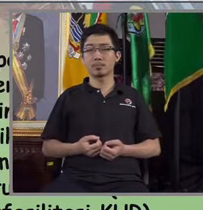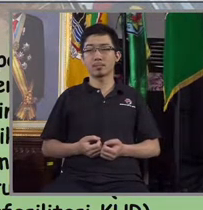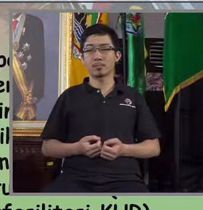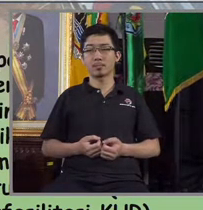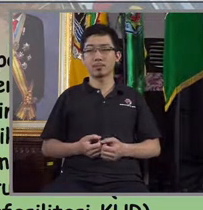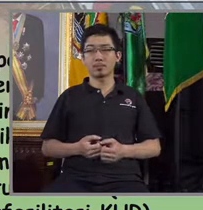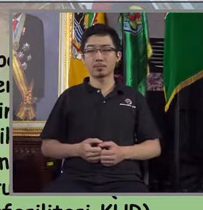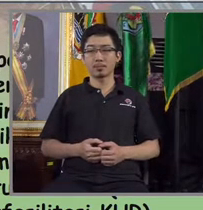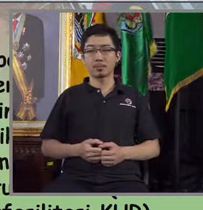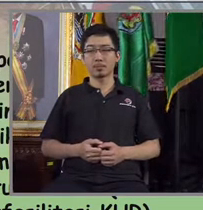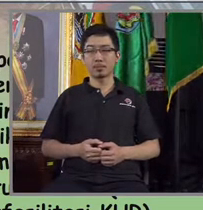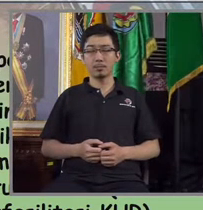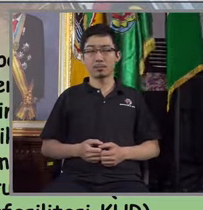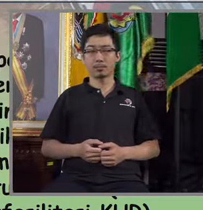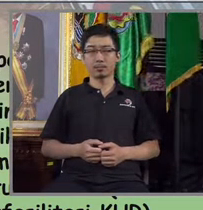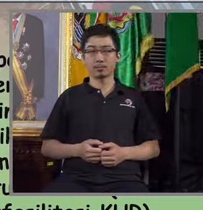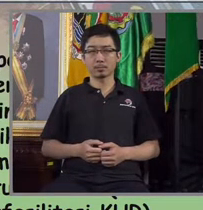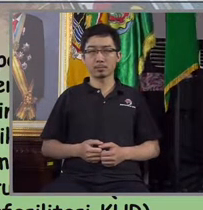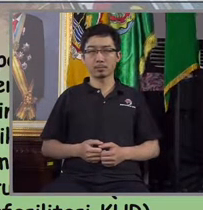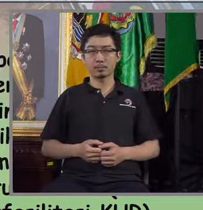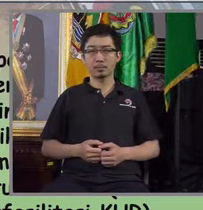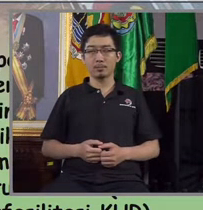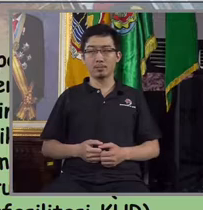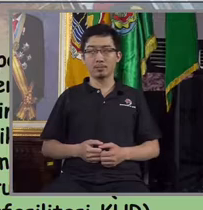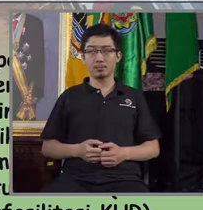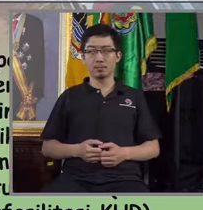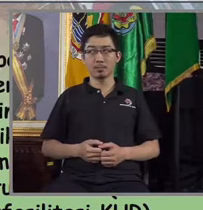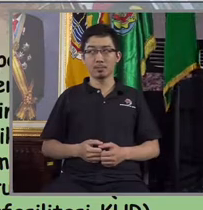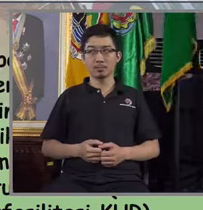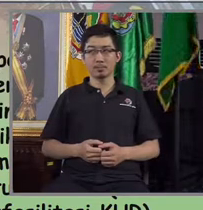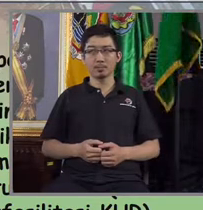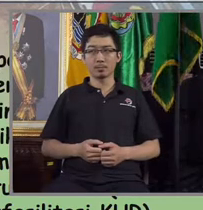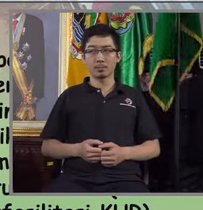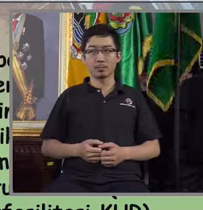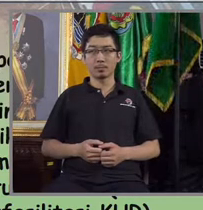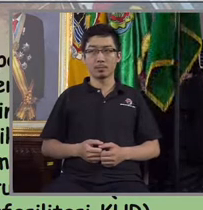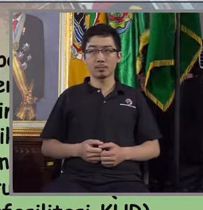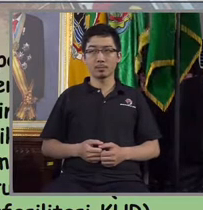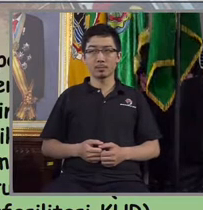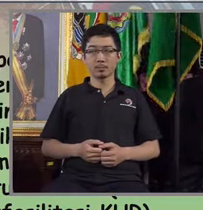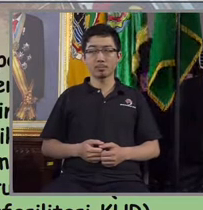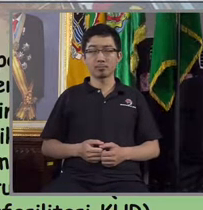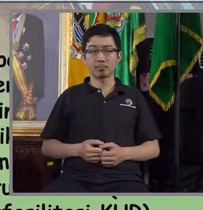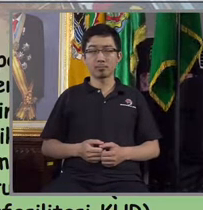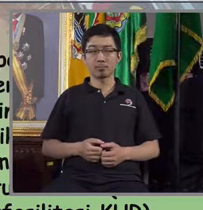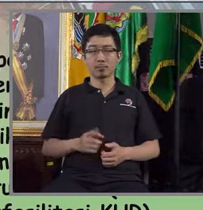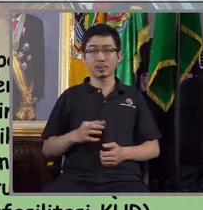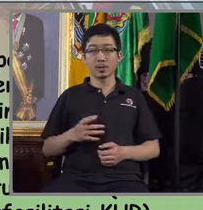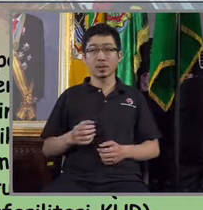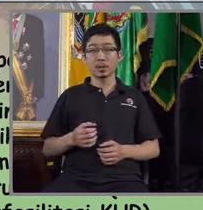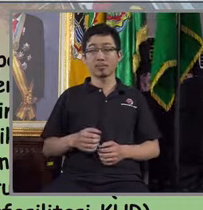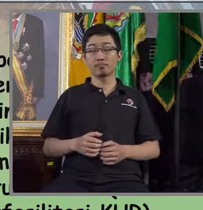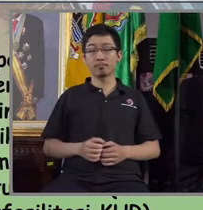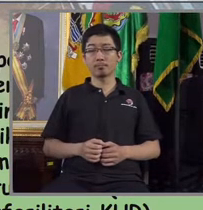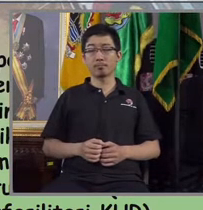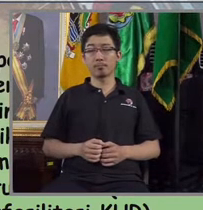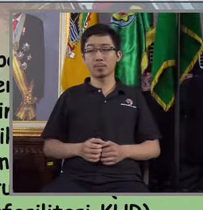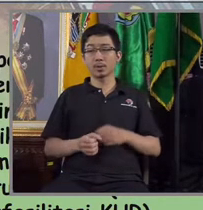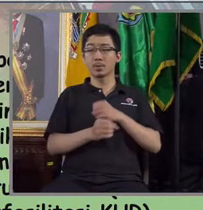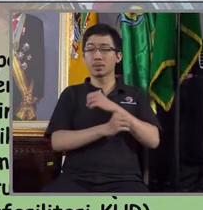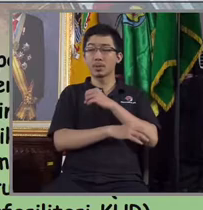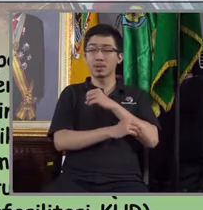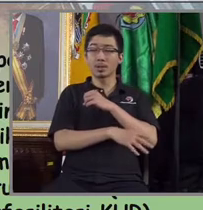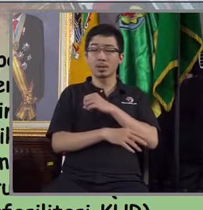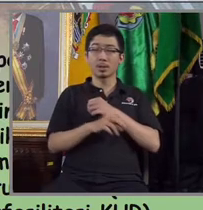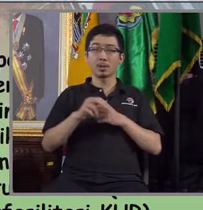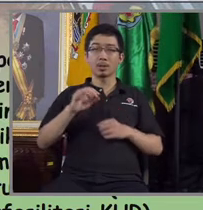baik dari BPS maupun dari sumber-sumber yang lain presentasi Angka kemiskinan pada tahun